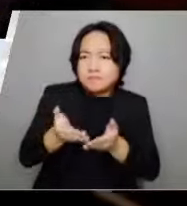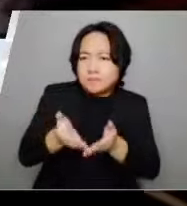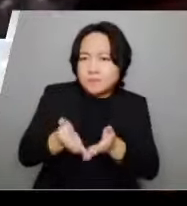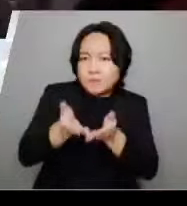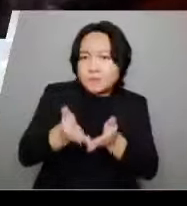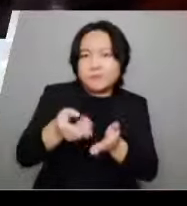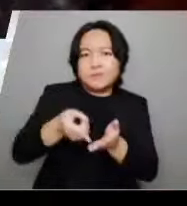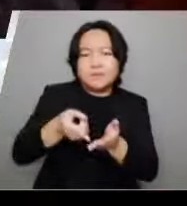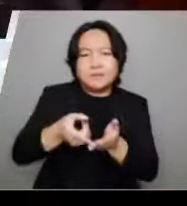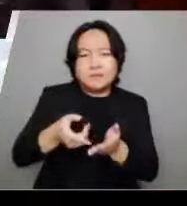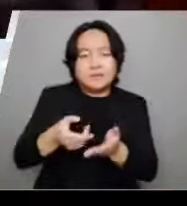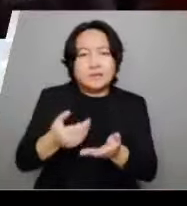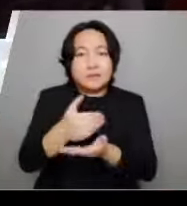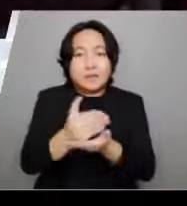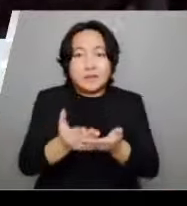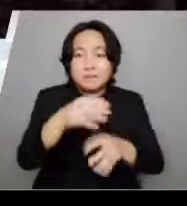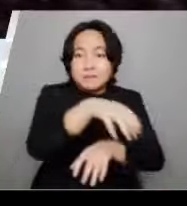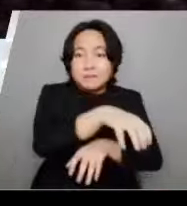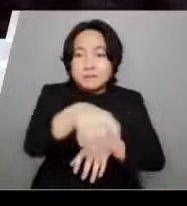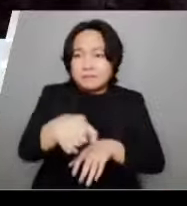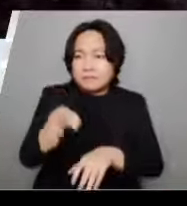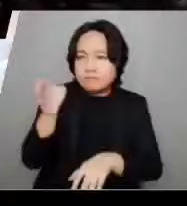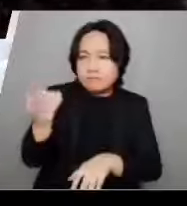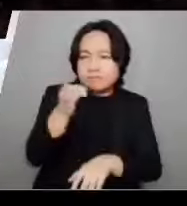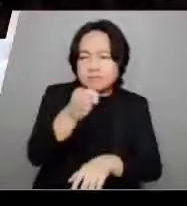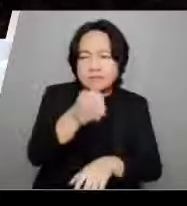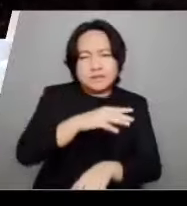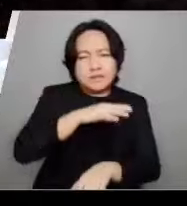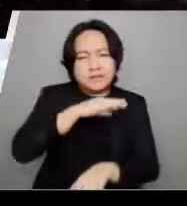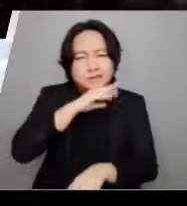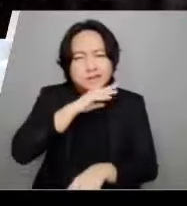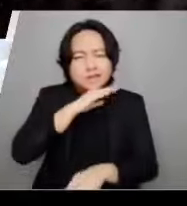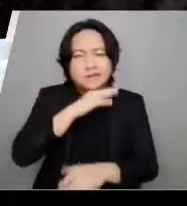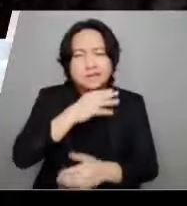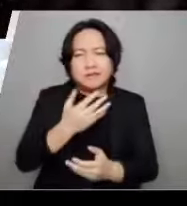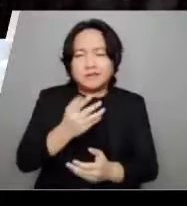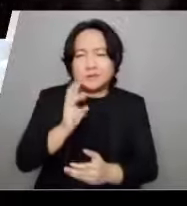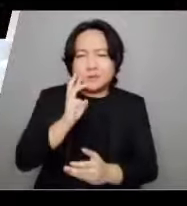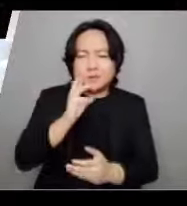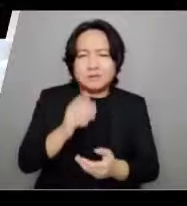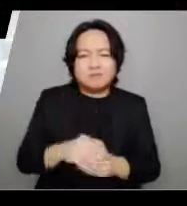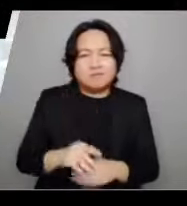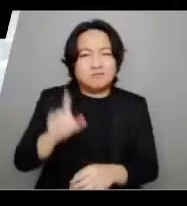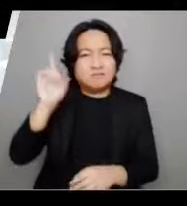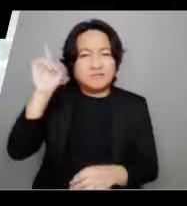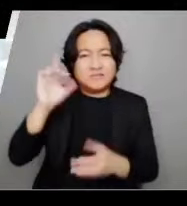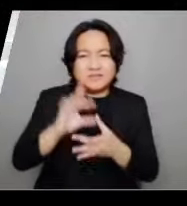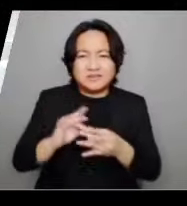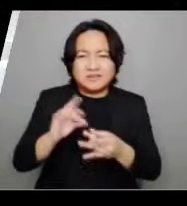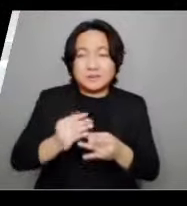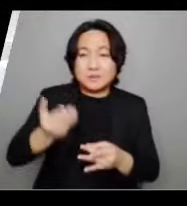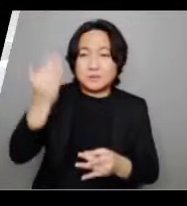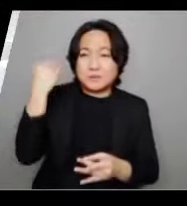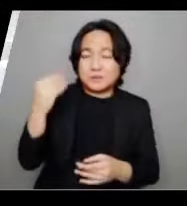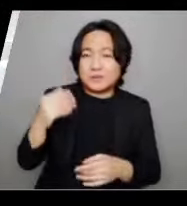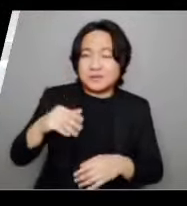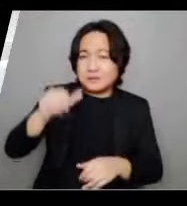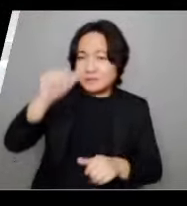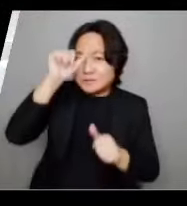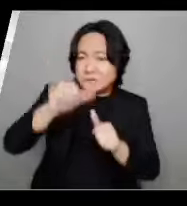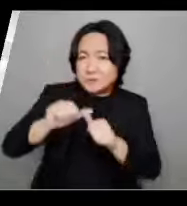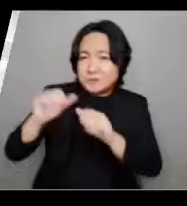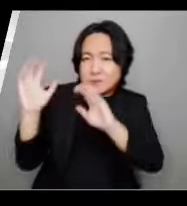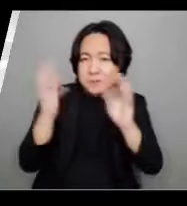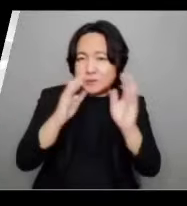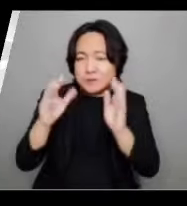tubig. Nasanayan mo na rin. Nakakapagod. Katulad ng bagyong Karina, nakakapagod. Ilang araw, halos mag-iisang linggo maglinis,